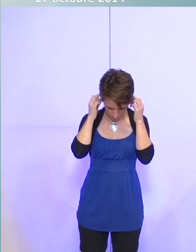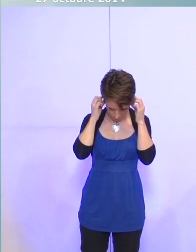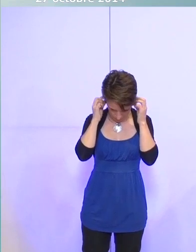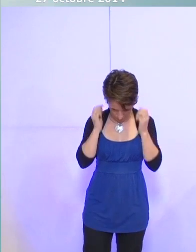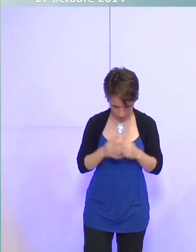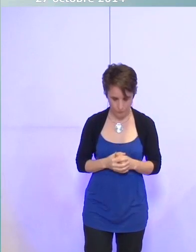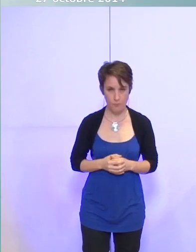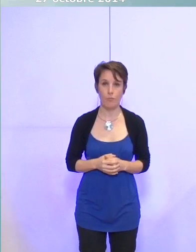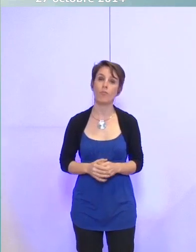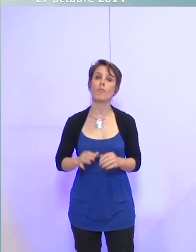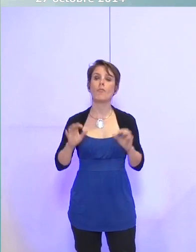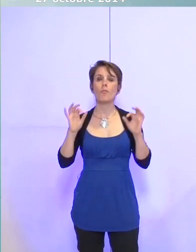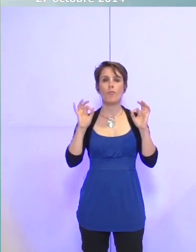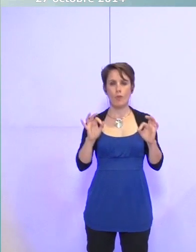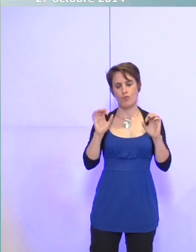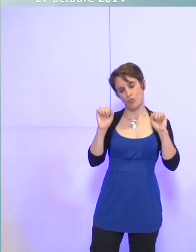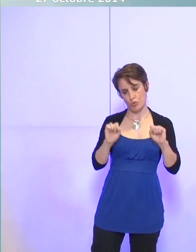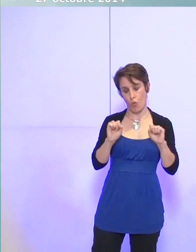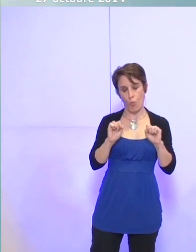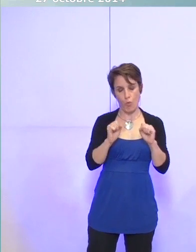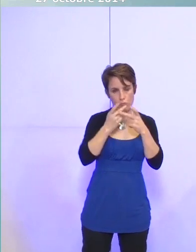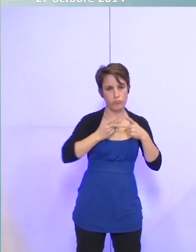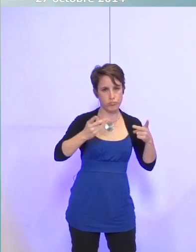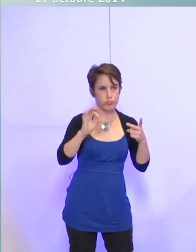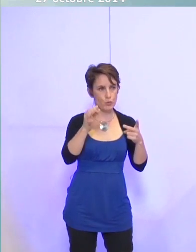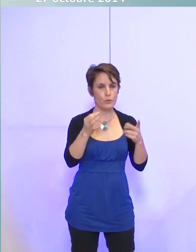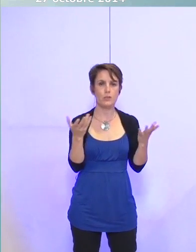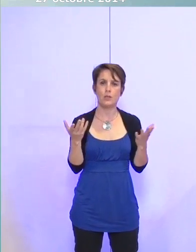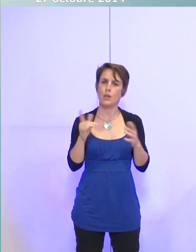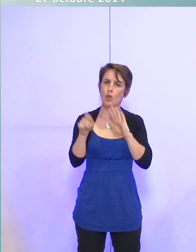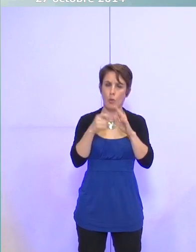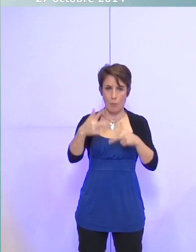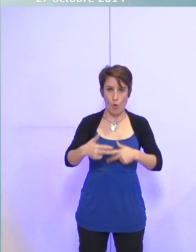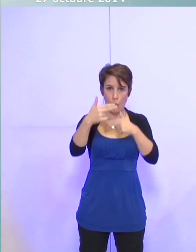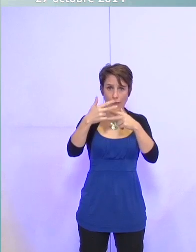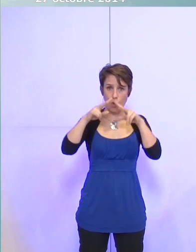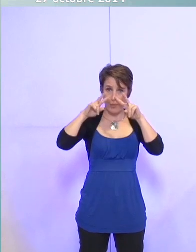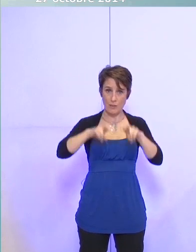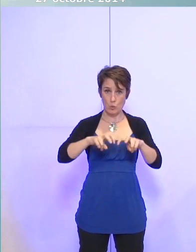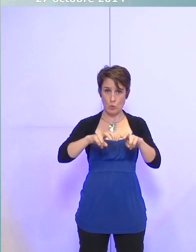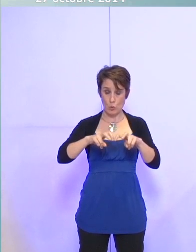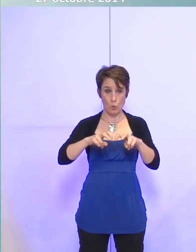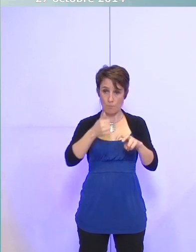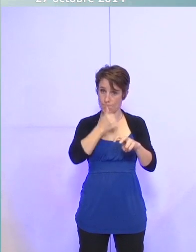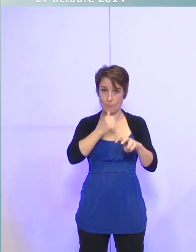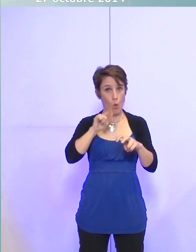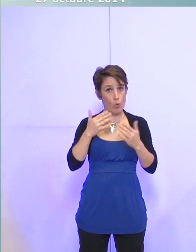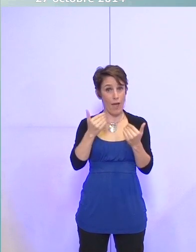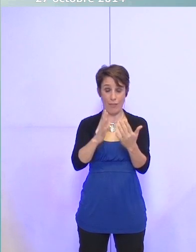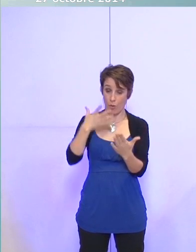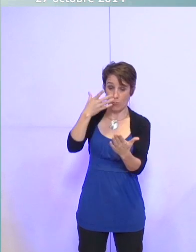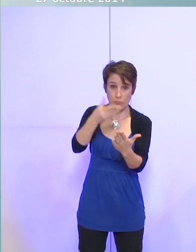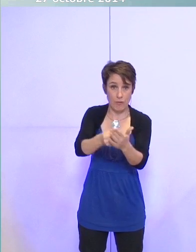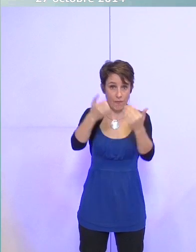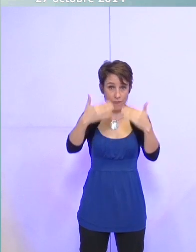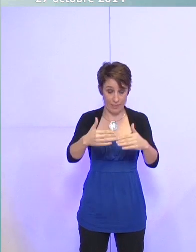peut être fait, sachant que la période d'instruction, on doit attendre la fin de la période d'instruction, et que donc, à l'issue des périodes d'instruction,